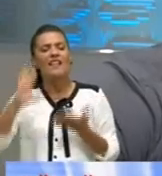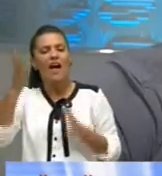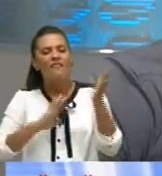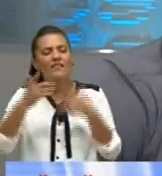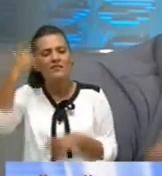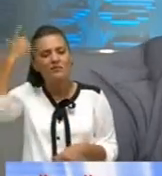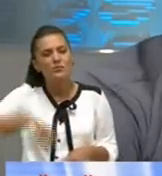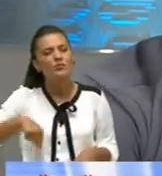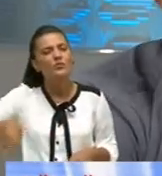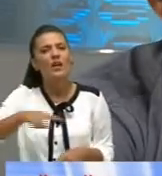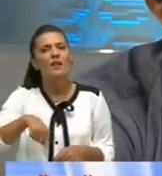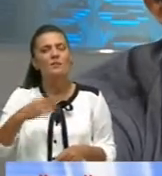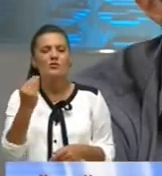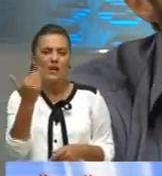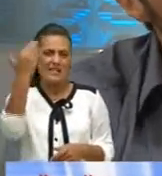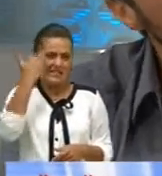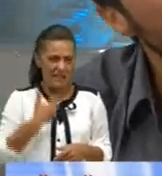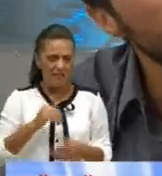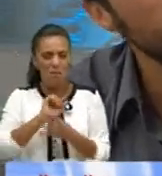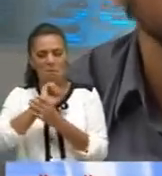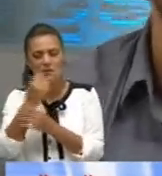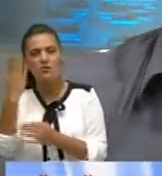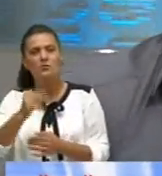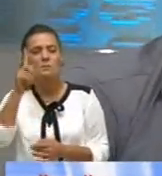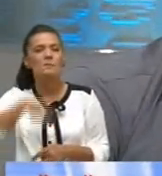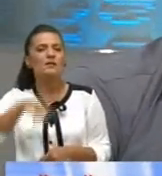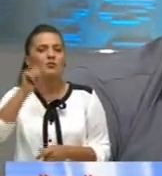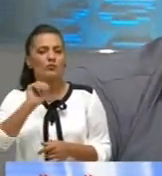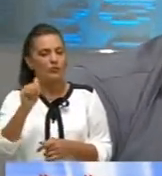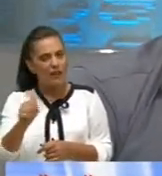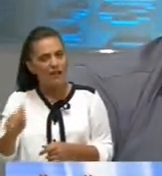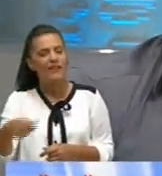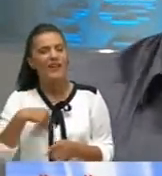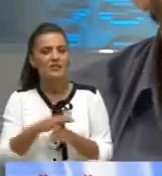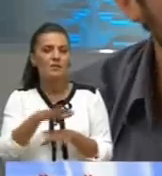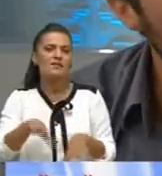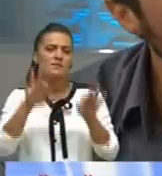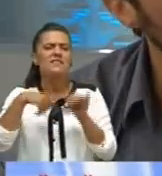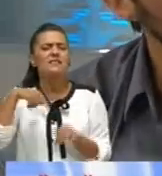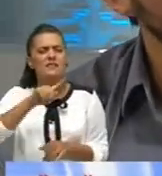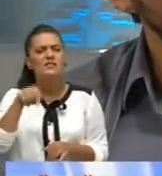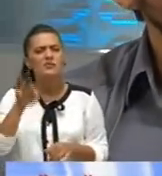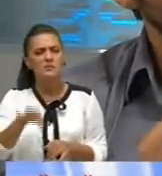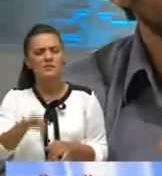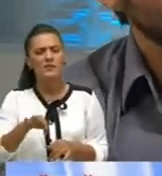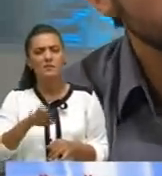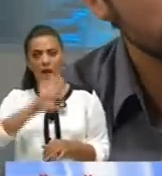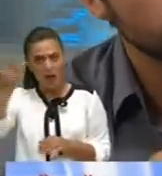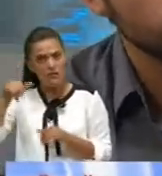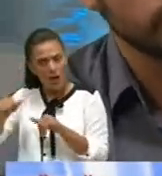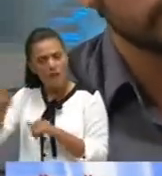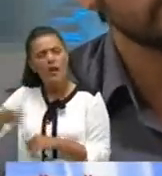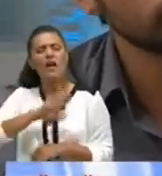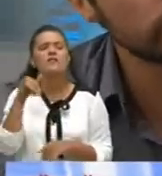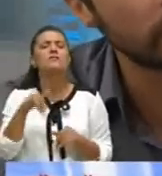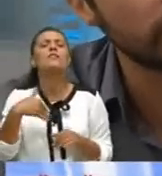müdahalemiz, davranışsal müdahalemiz zevkli ve becerili olduğumuz bir gündelik yaşam hazırlamak. Siz şu anda bu herkes için mümkün müdür? Herkes